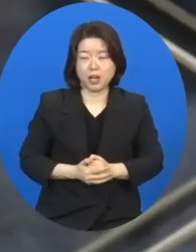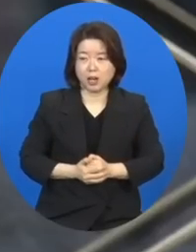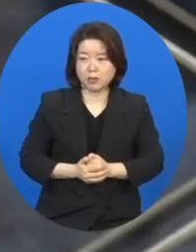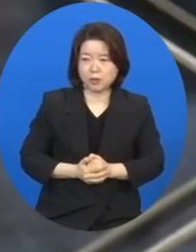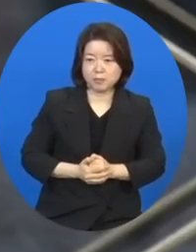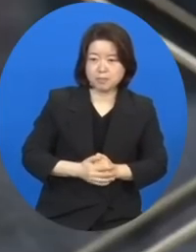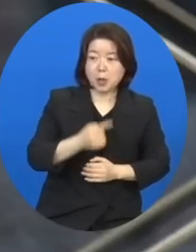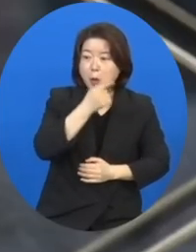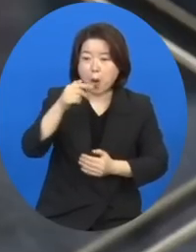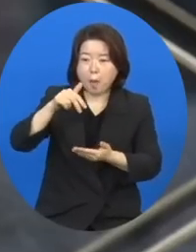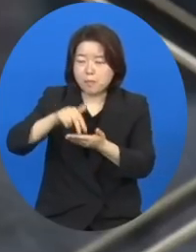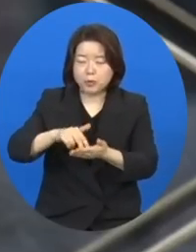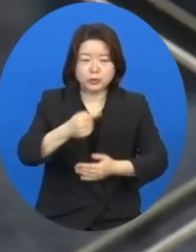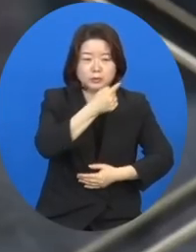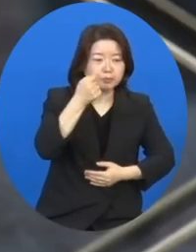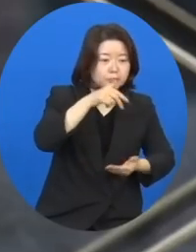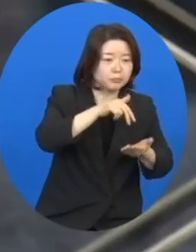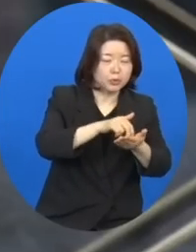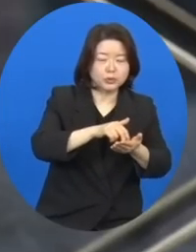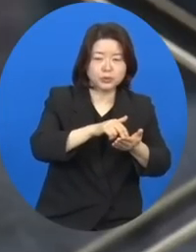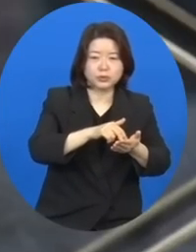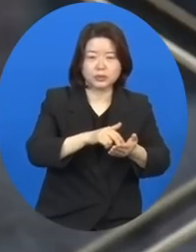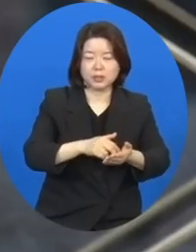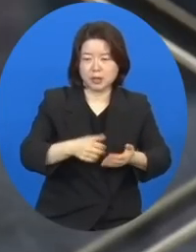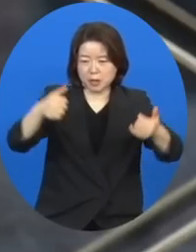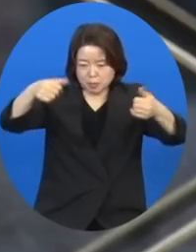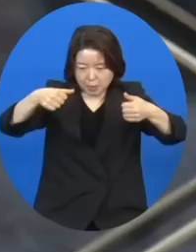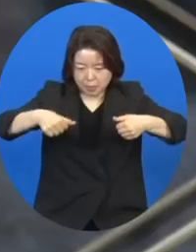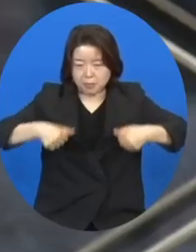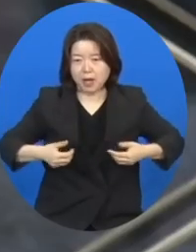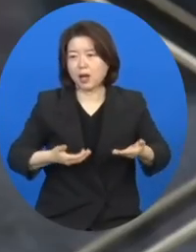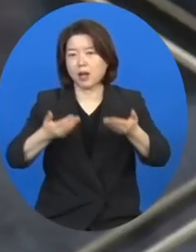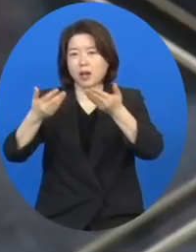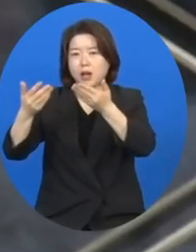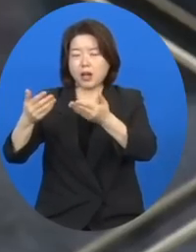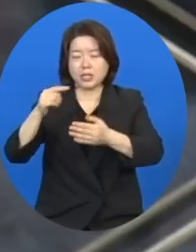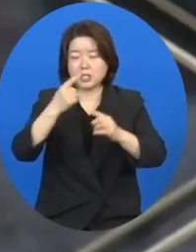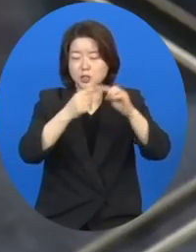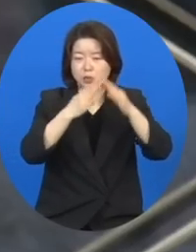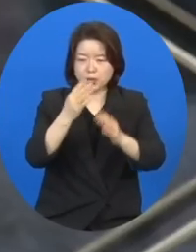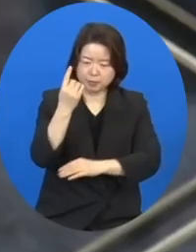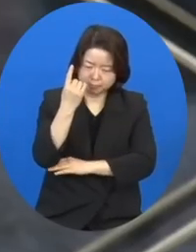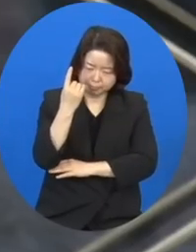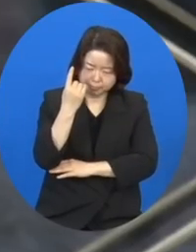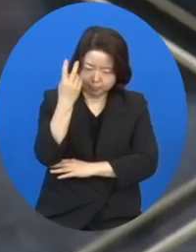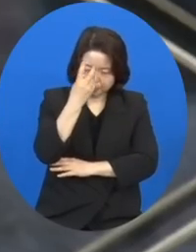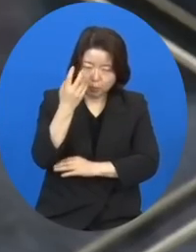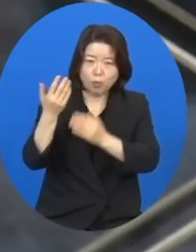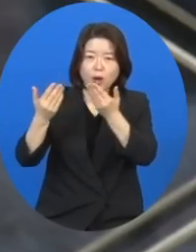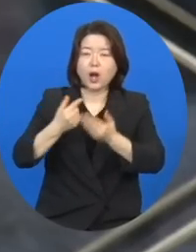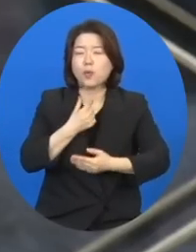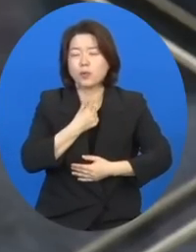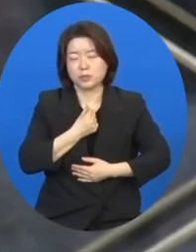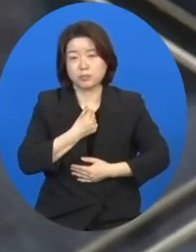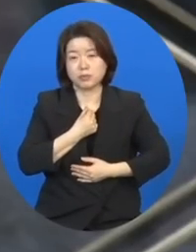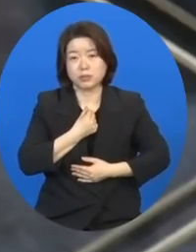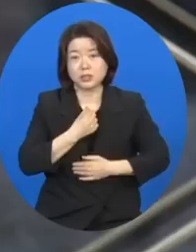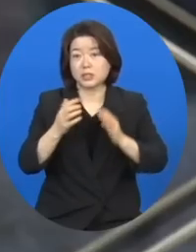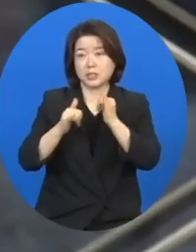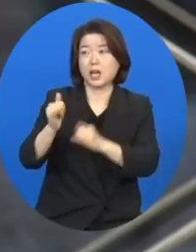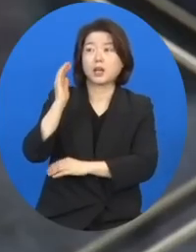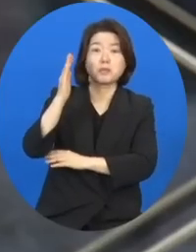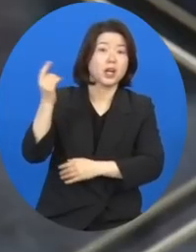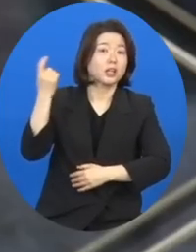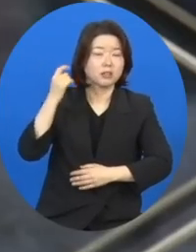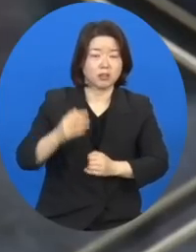맞보증하면서 이 교회를 지키고자 했던 분들의 이야기를 들었어요. 아니 뭔데 교회가